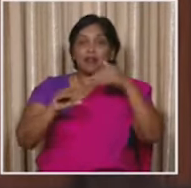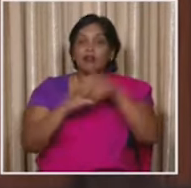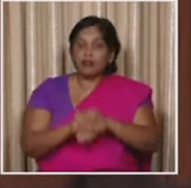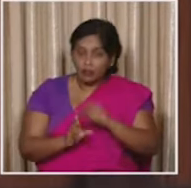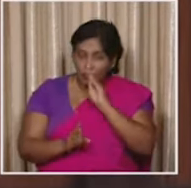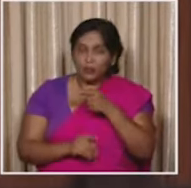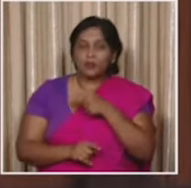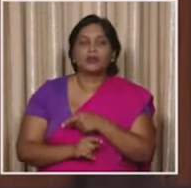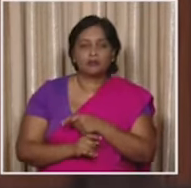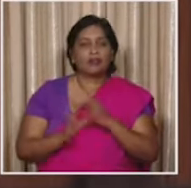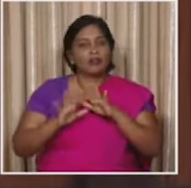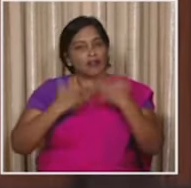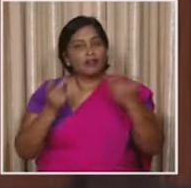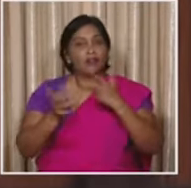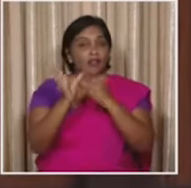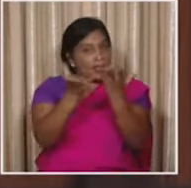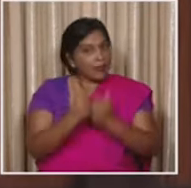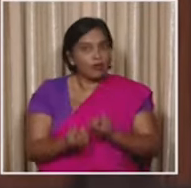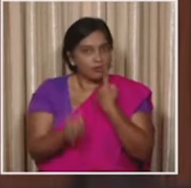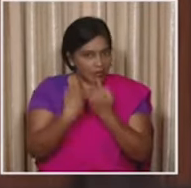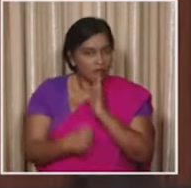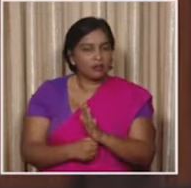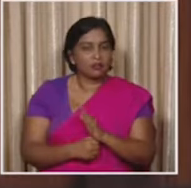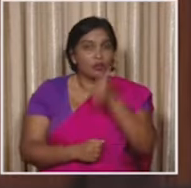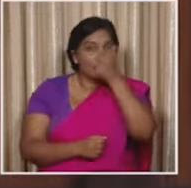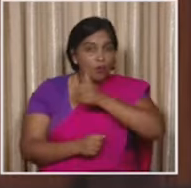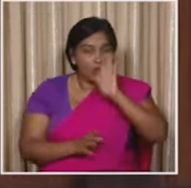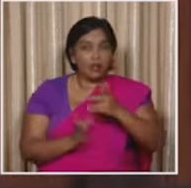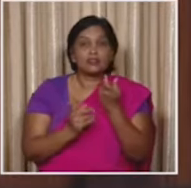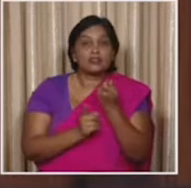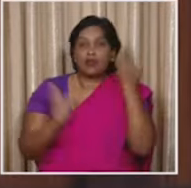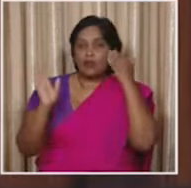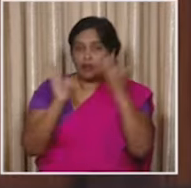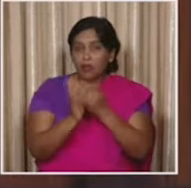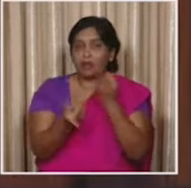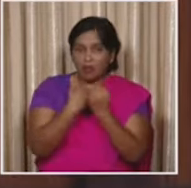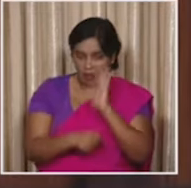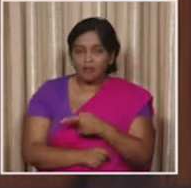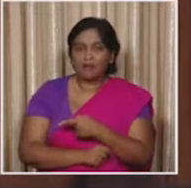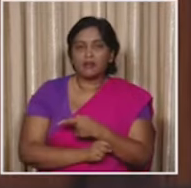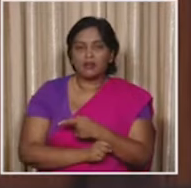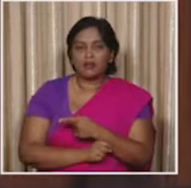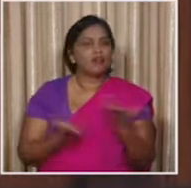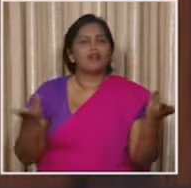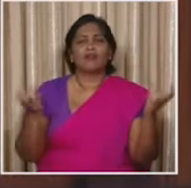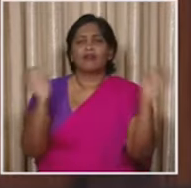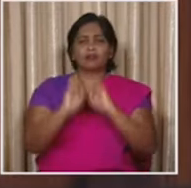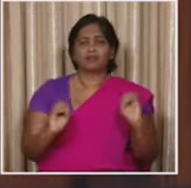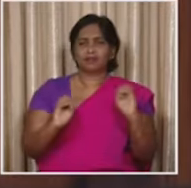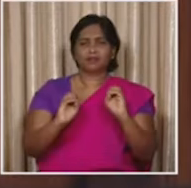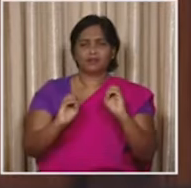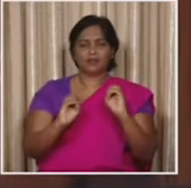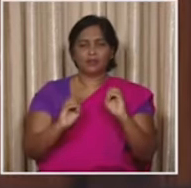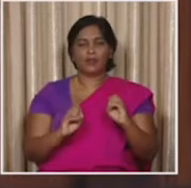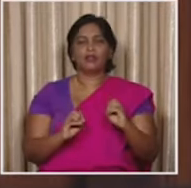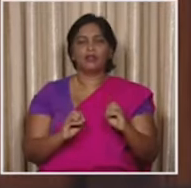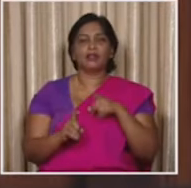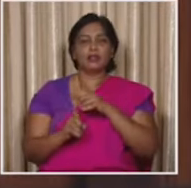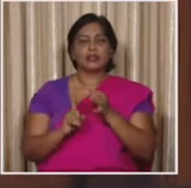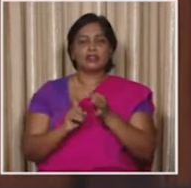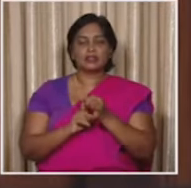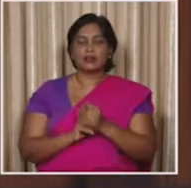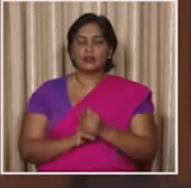Adumatarame, Monari, you're going to a Kerladino, Horakan Karabu Sali beyond the Monari Kerladino, Mukutne, Nate, Janadipati,